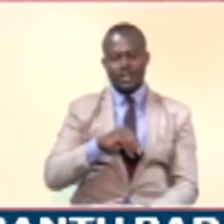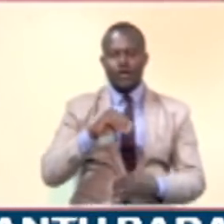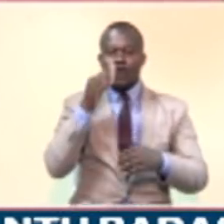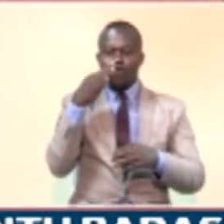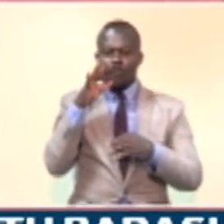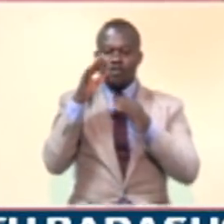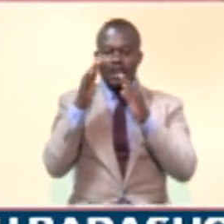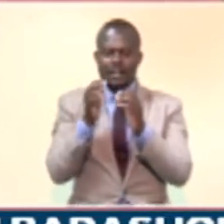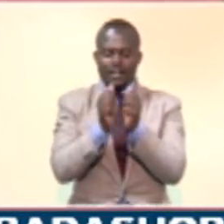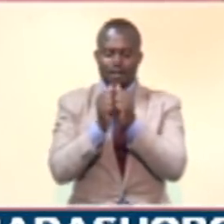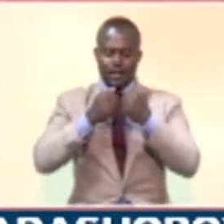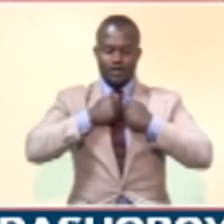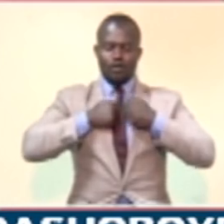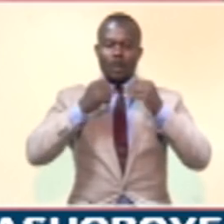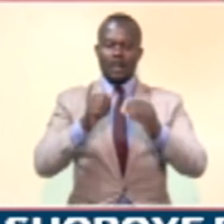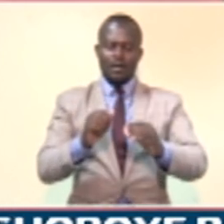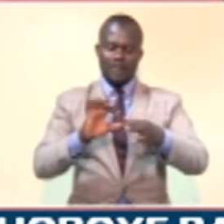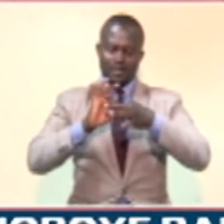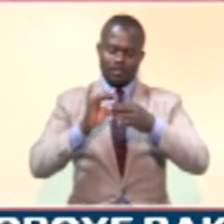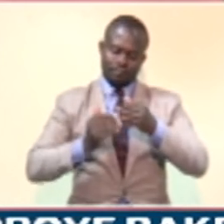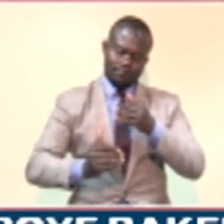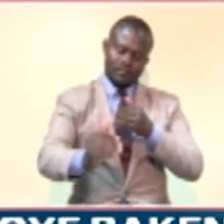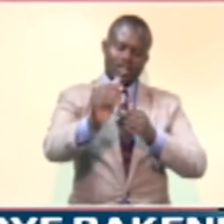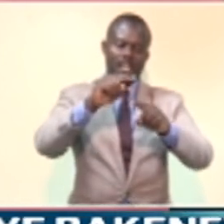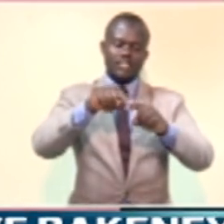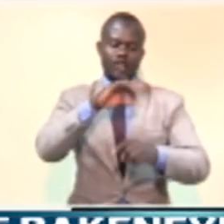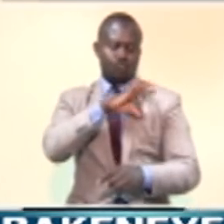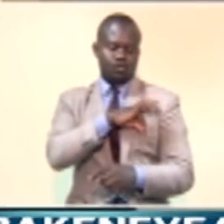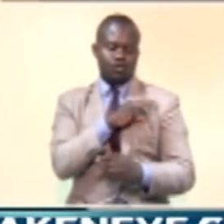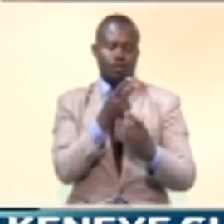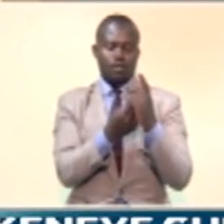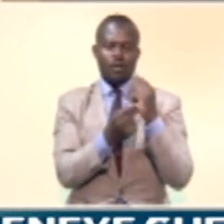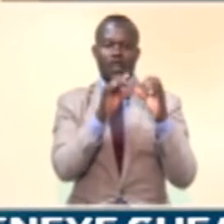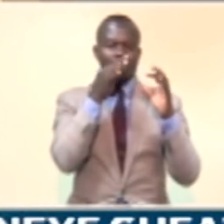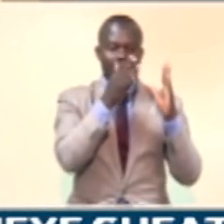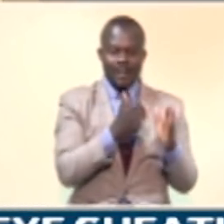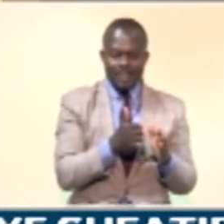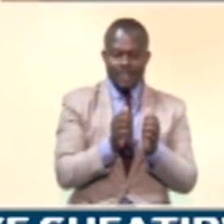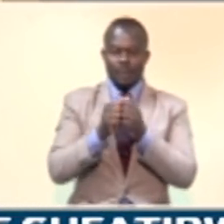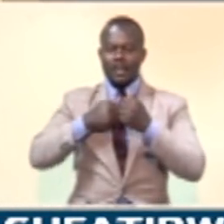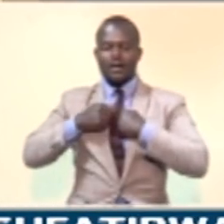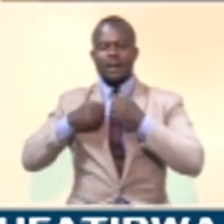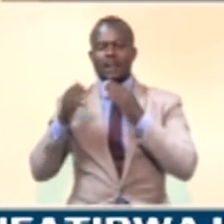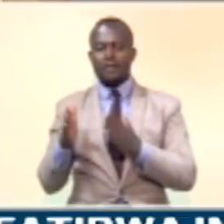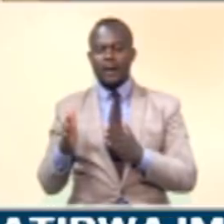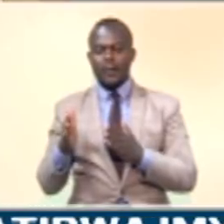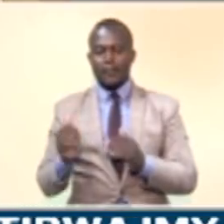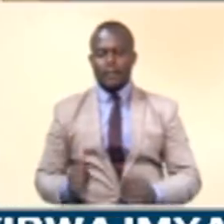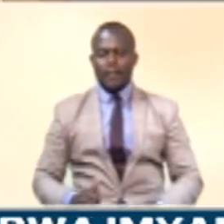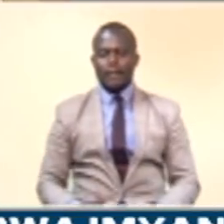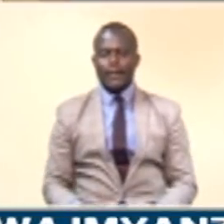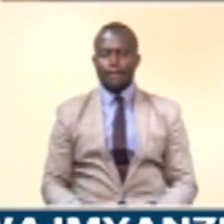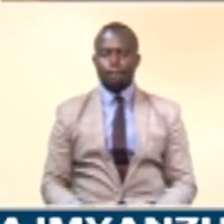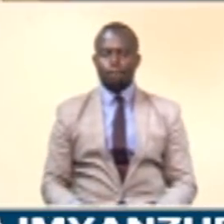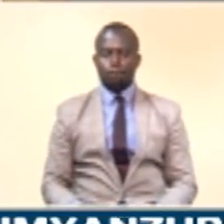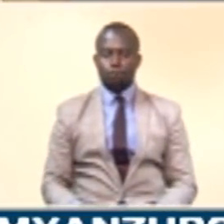Ubufaransa n'u Rwanda bigiye kubana hashingiwe ku nyungu z'abaturage b'ibihugu byombi. We wish to form a